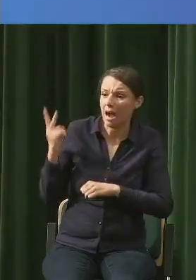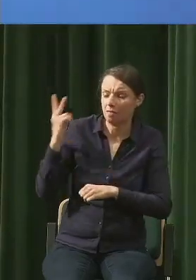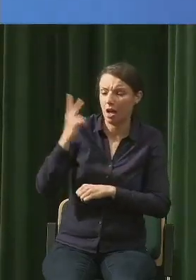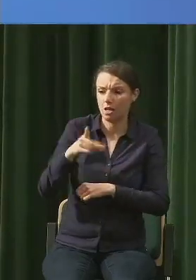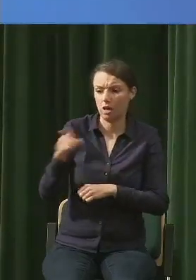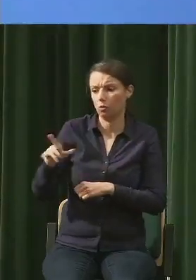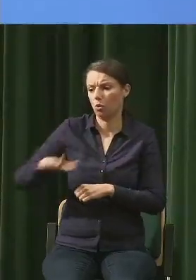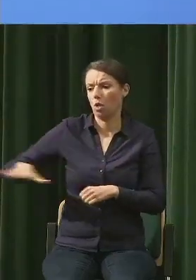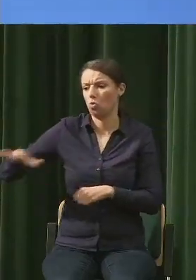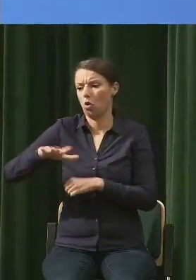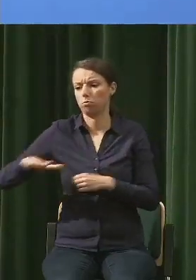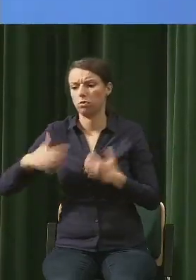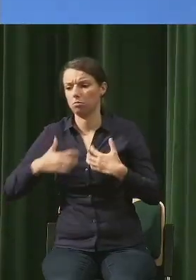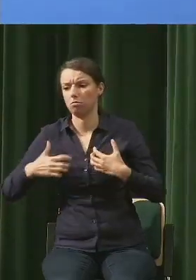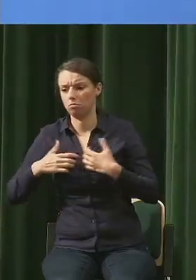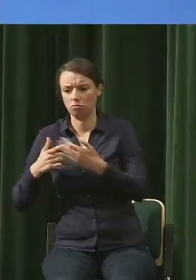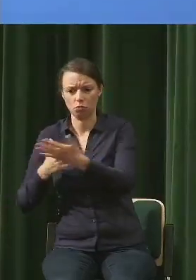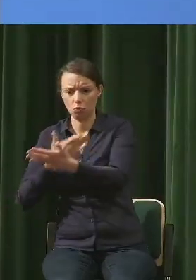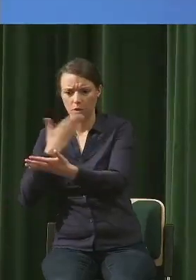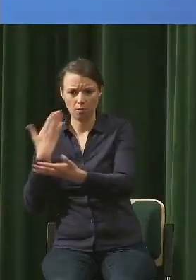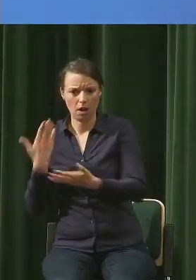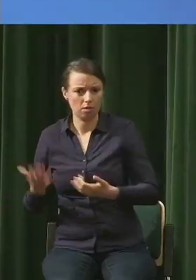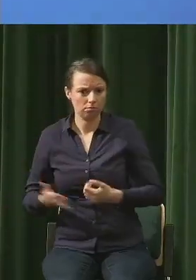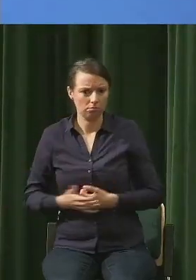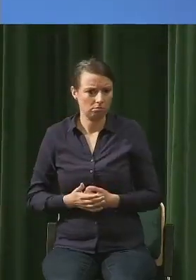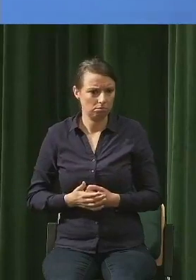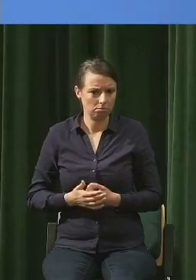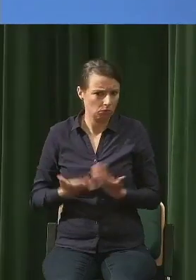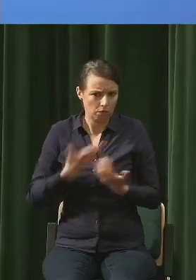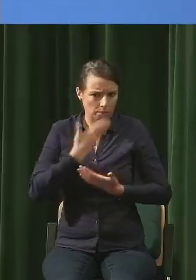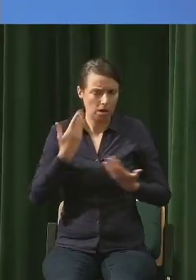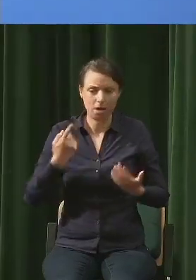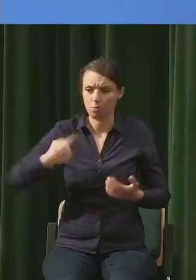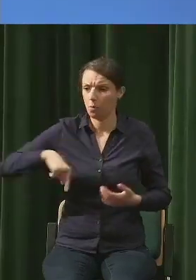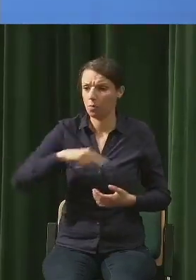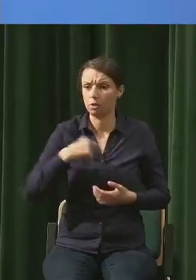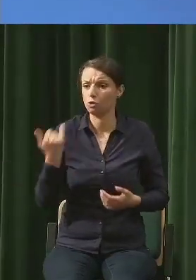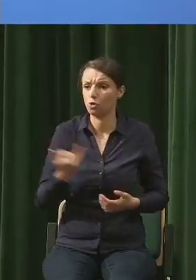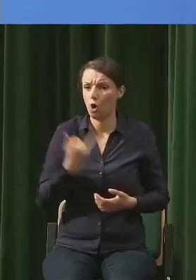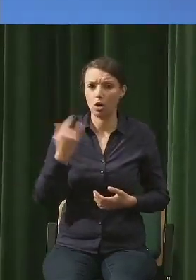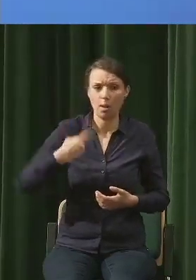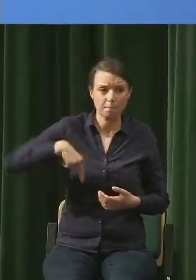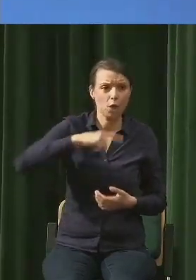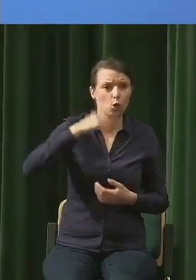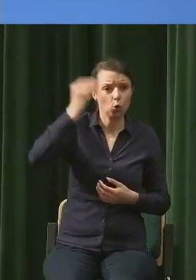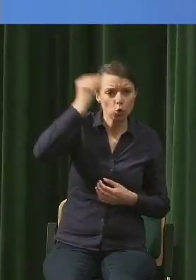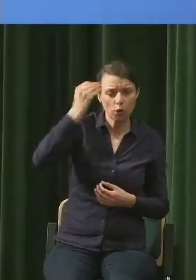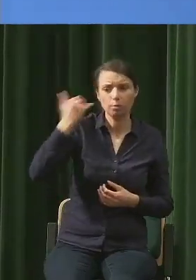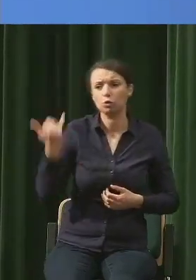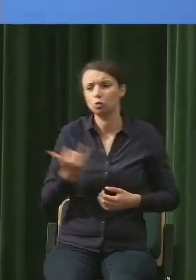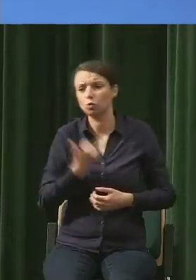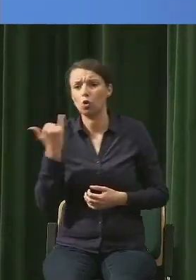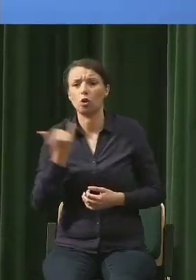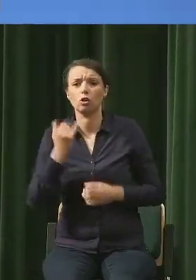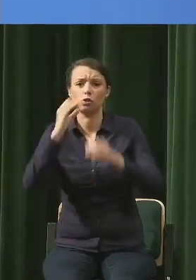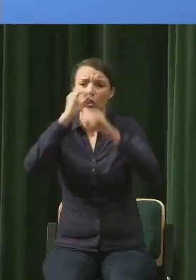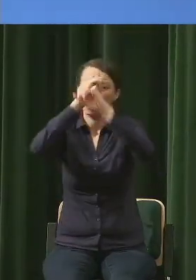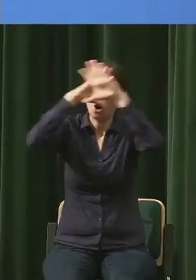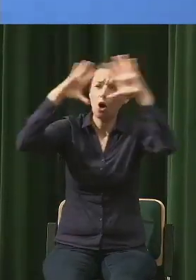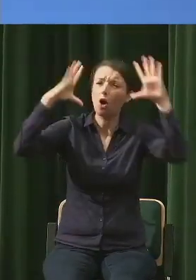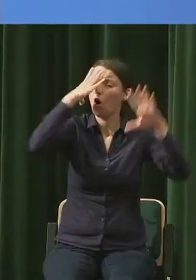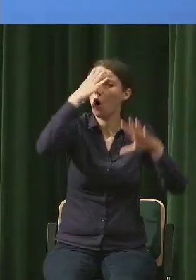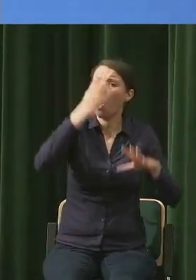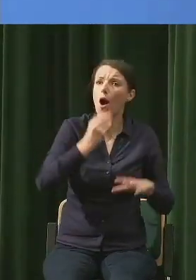istnieje. W ogóle tego nie ma. My wciąż uczymy się i mówimy nasz obraz rzeczywistości jest obrazem